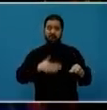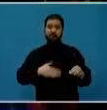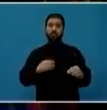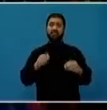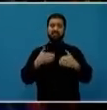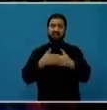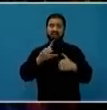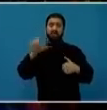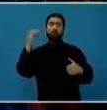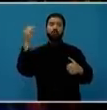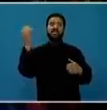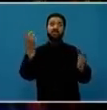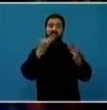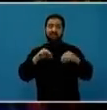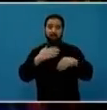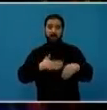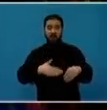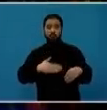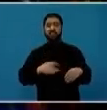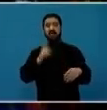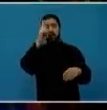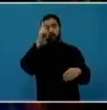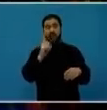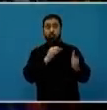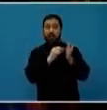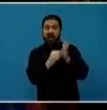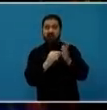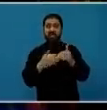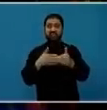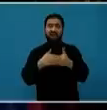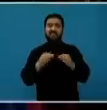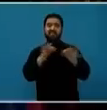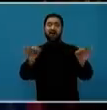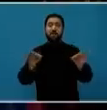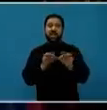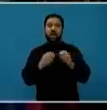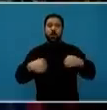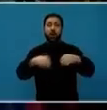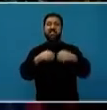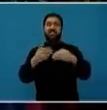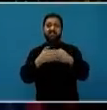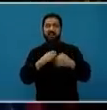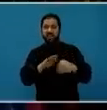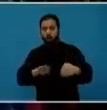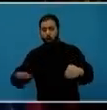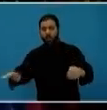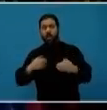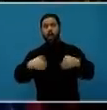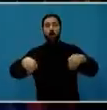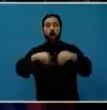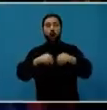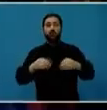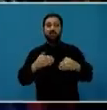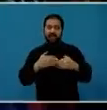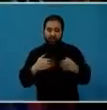fața familiei noastre, trebuie să fim plăcuți în fața copiilor noastre și să începem cu primele litere ale acestui alfabet al